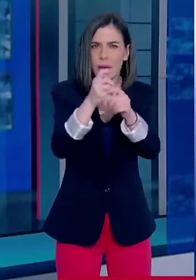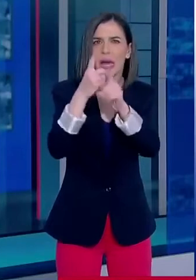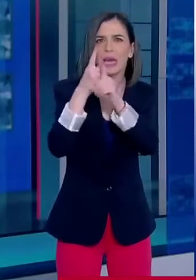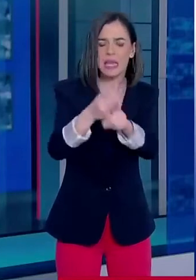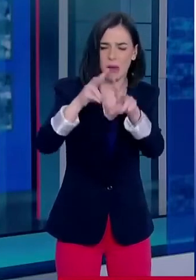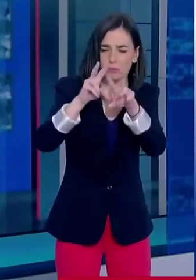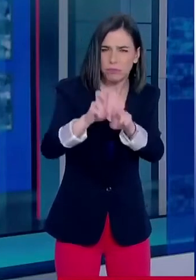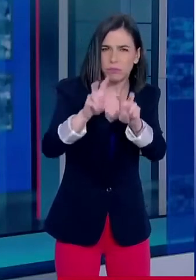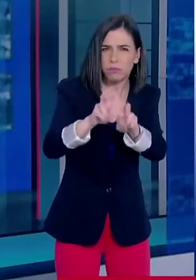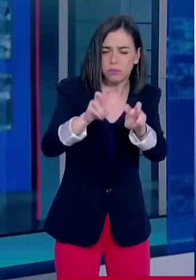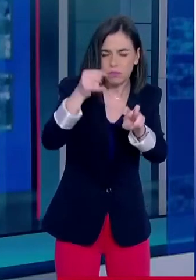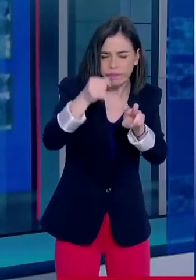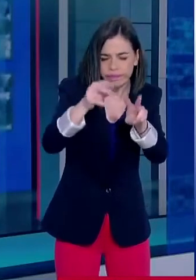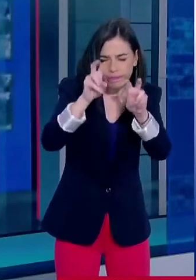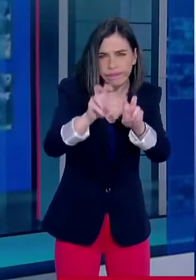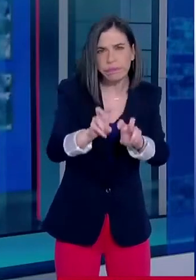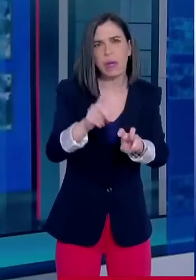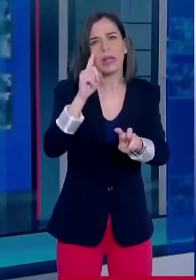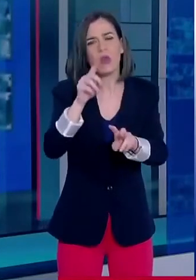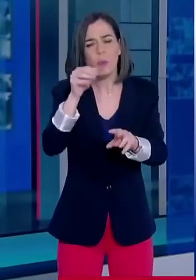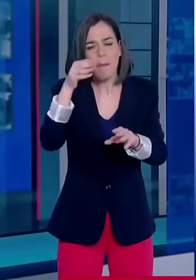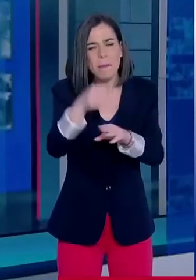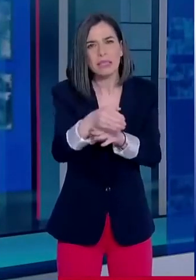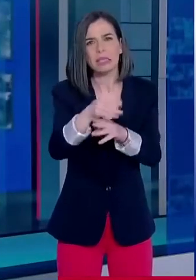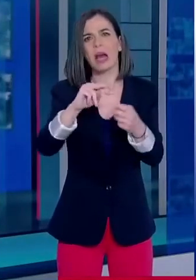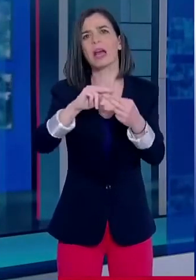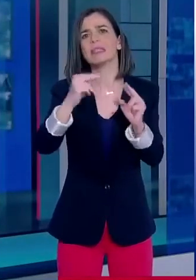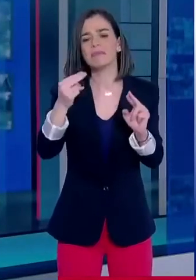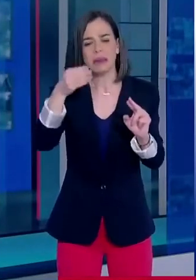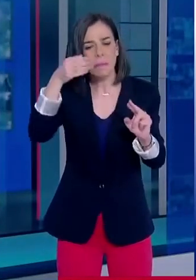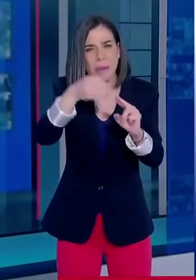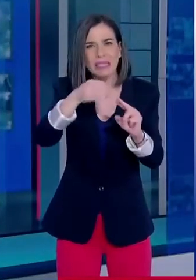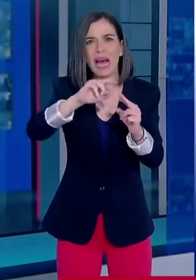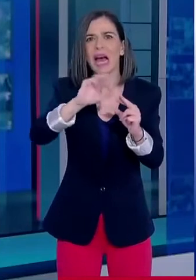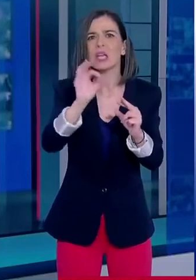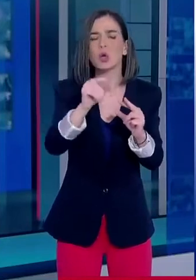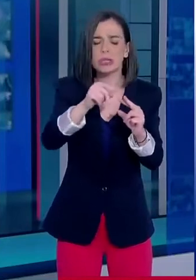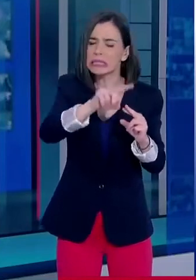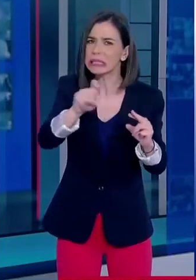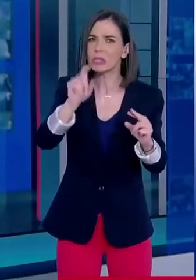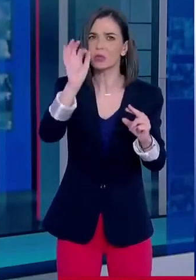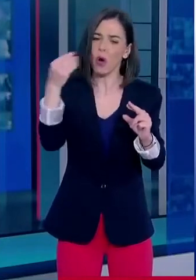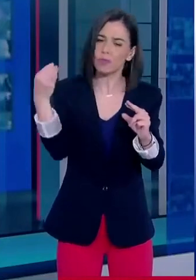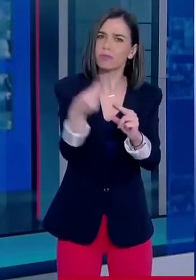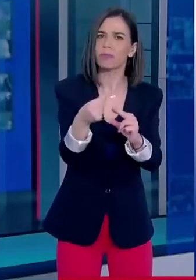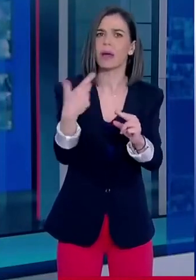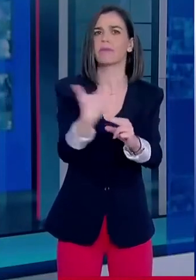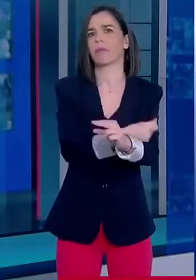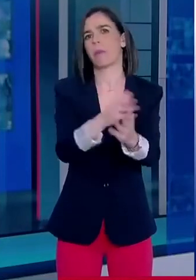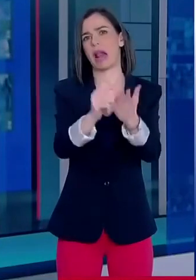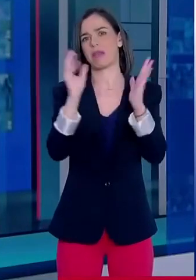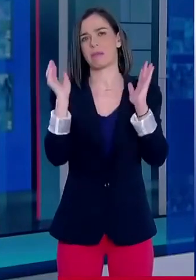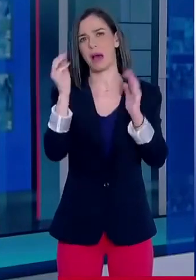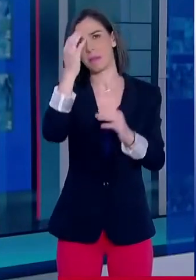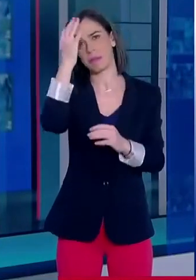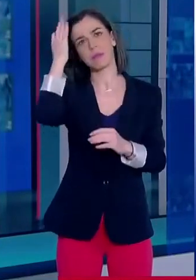εργαλεία να προσδιορίσουμε την προέλευση ενός τελέχους του ιού, όπως για το νέο κορονοϊό. Παραδείγματος χάρη, για το αν ένας τέλεχος που